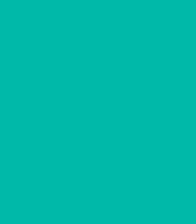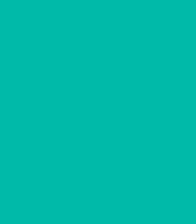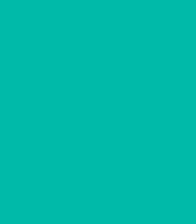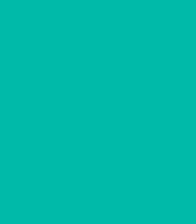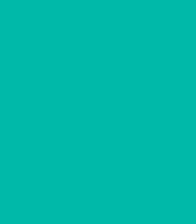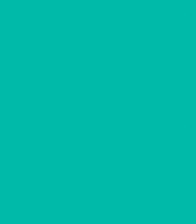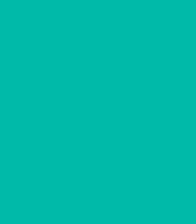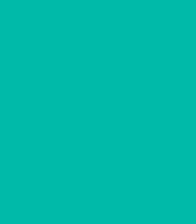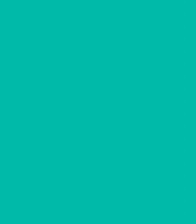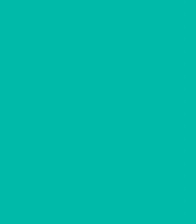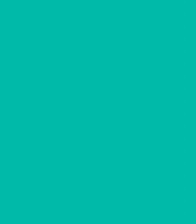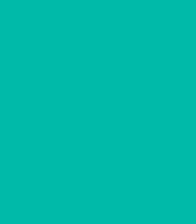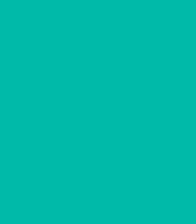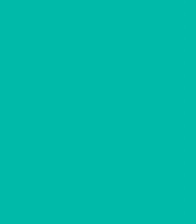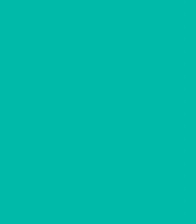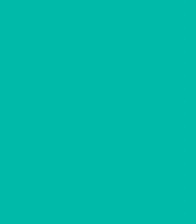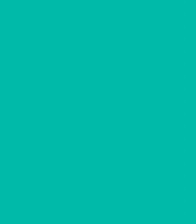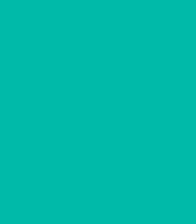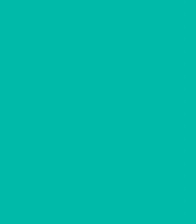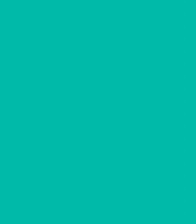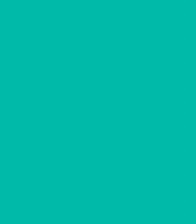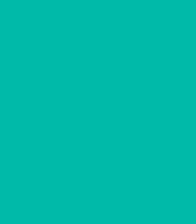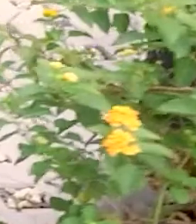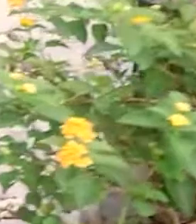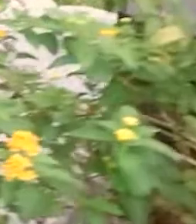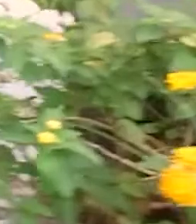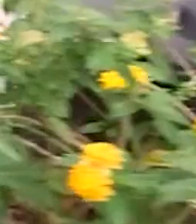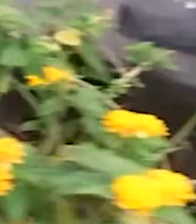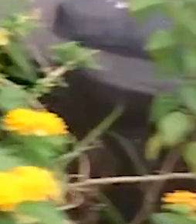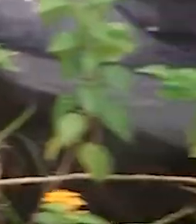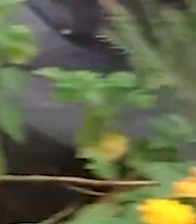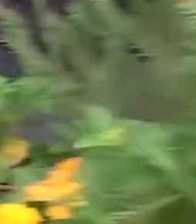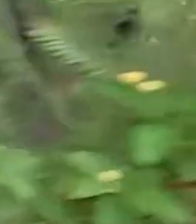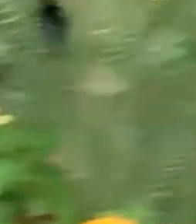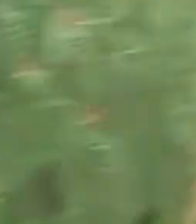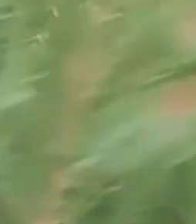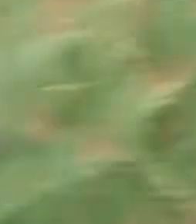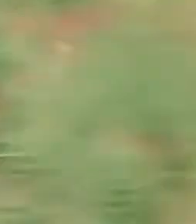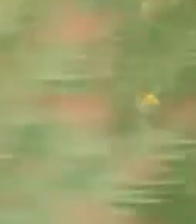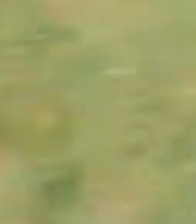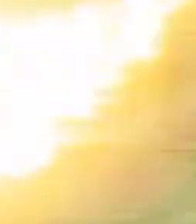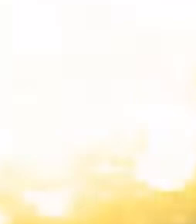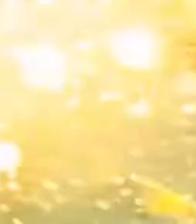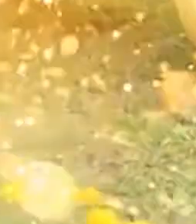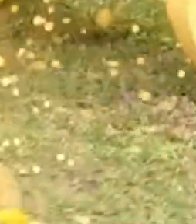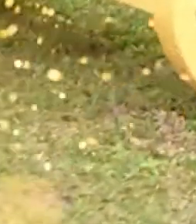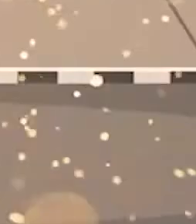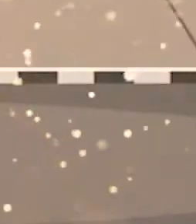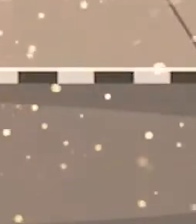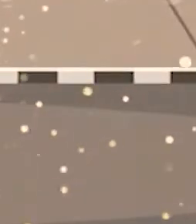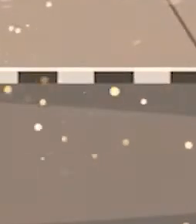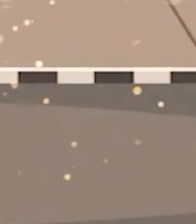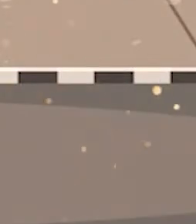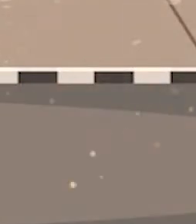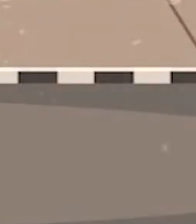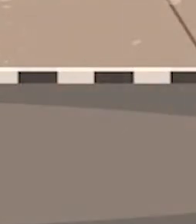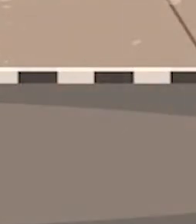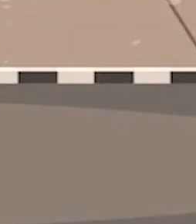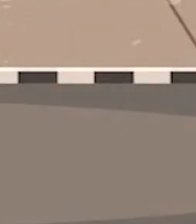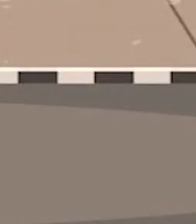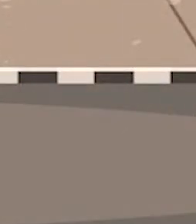Pag-aaral ay ating pagsikapan. Hirap man ay danasin, magtsaga, huwag bibitaw. Dahil